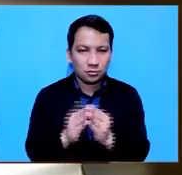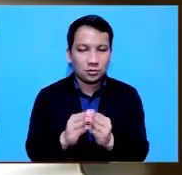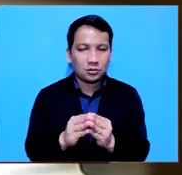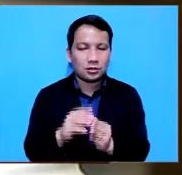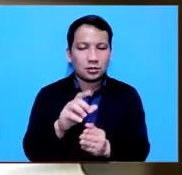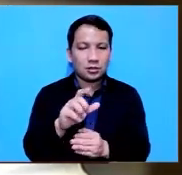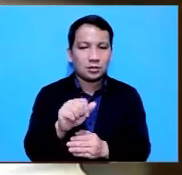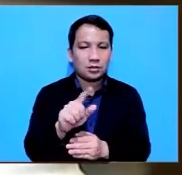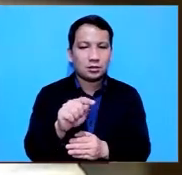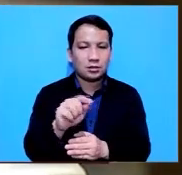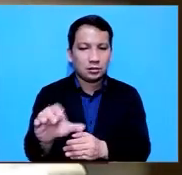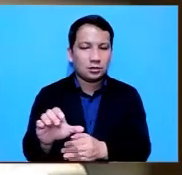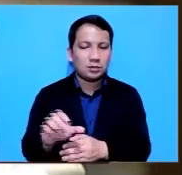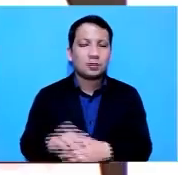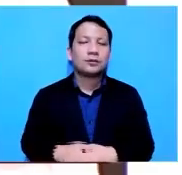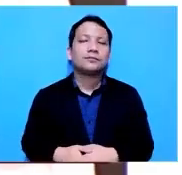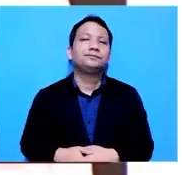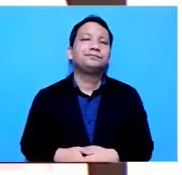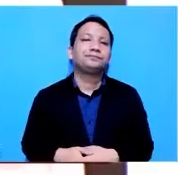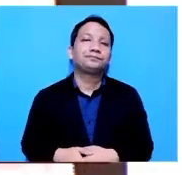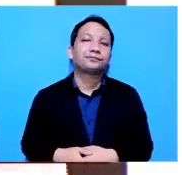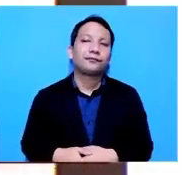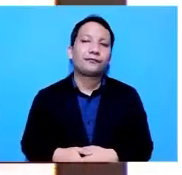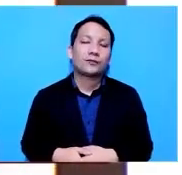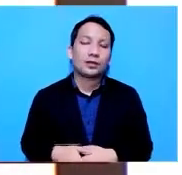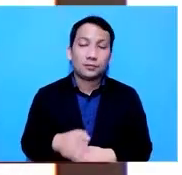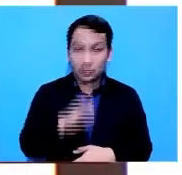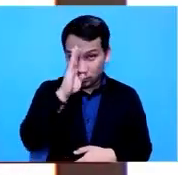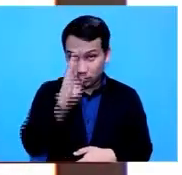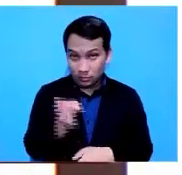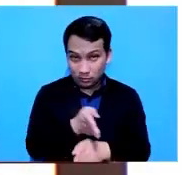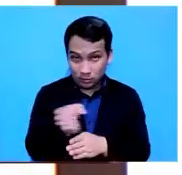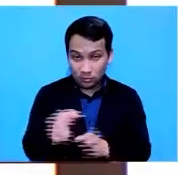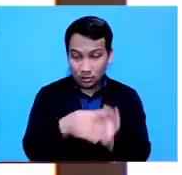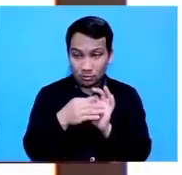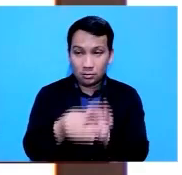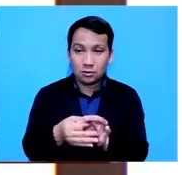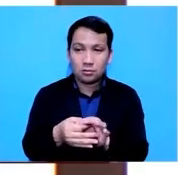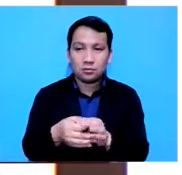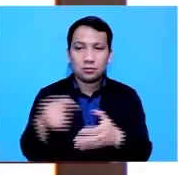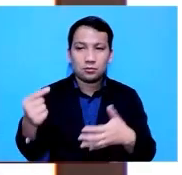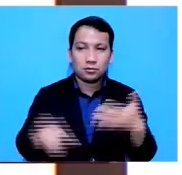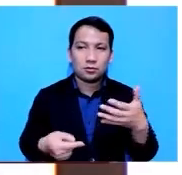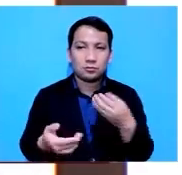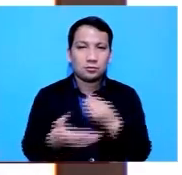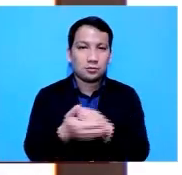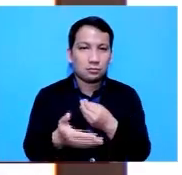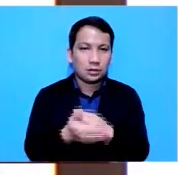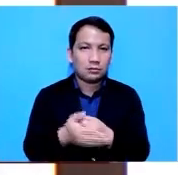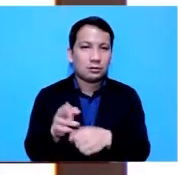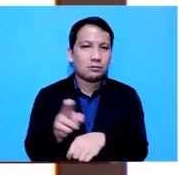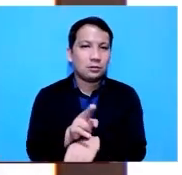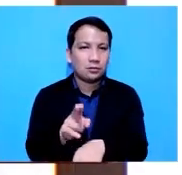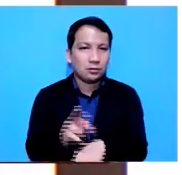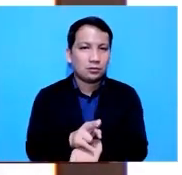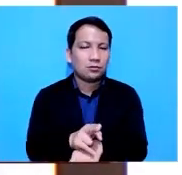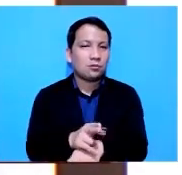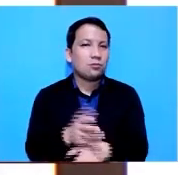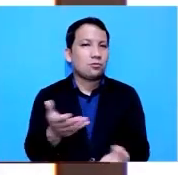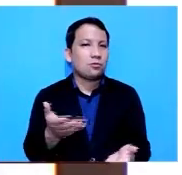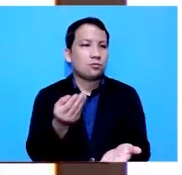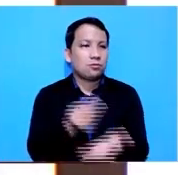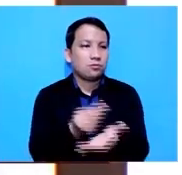Council. That's where it will go now. The fact that this money is being used, was used to finance